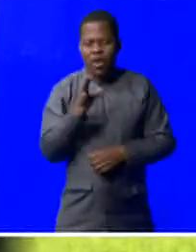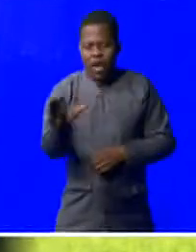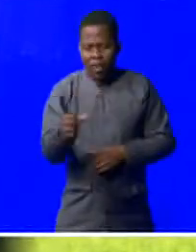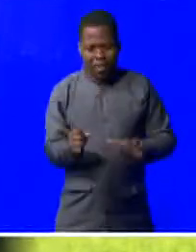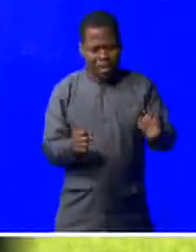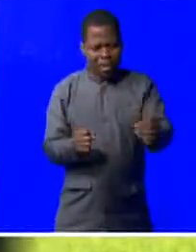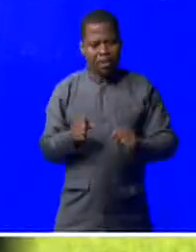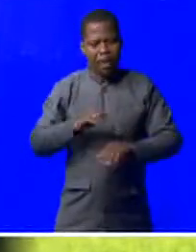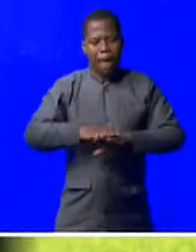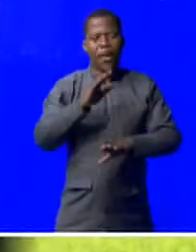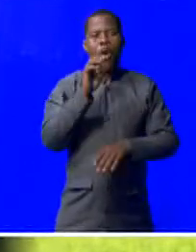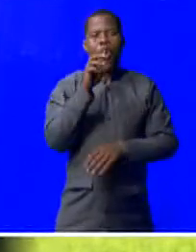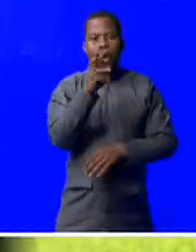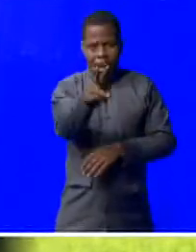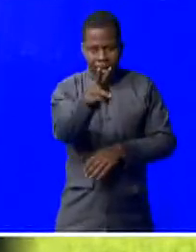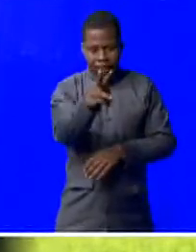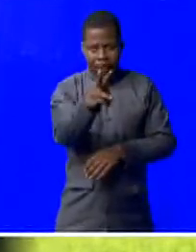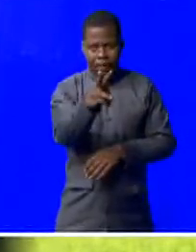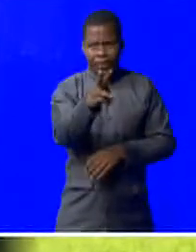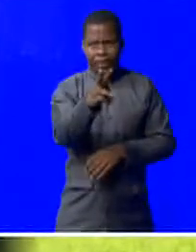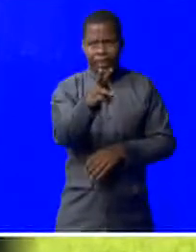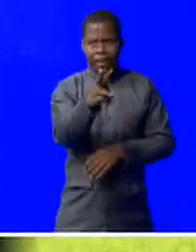unemployment wenaphakathi